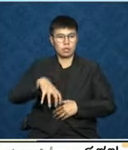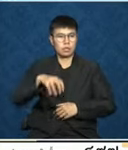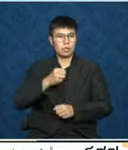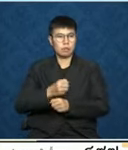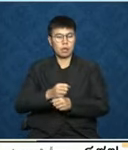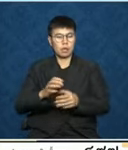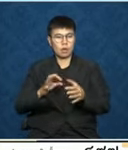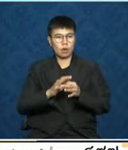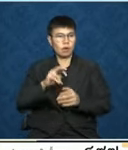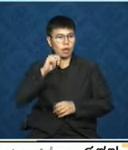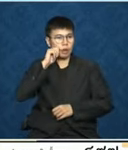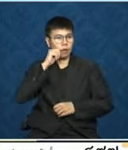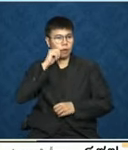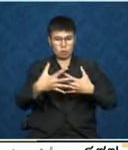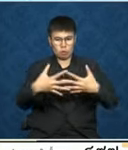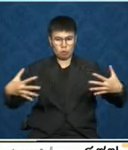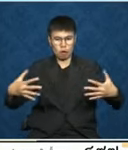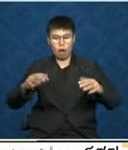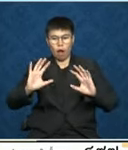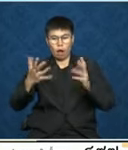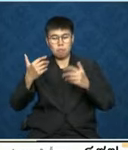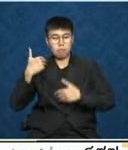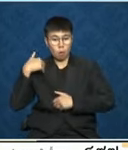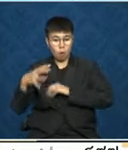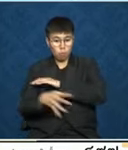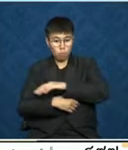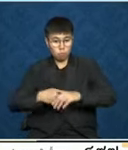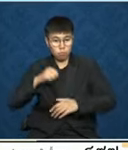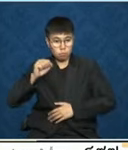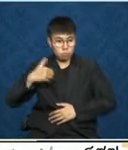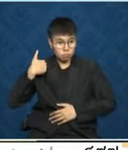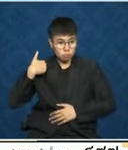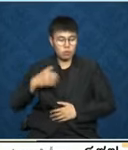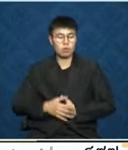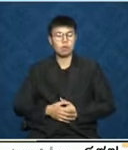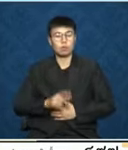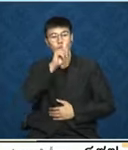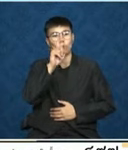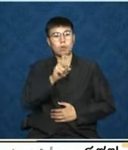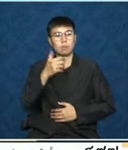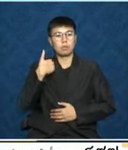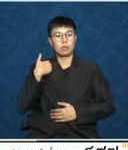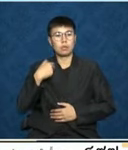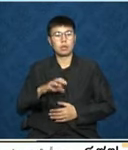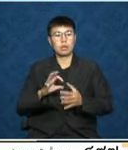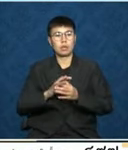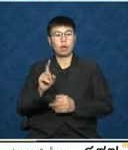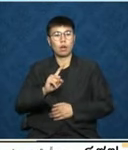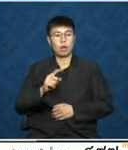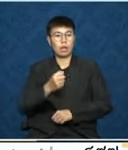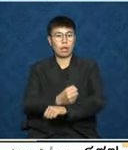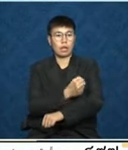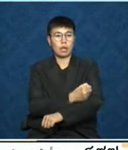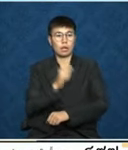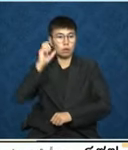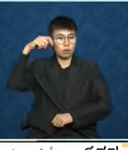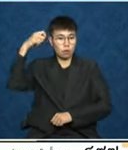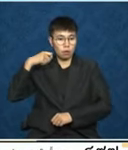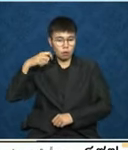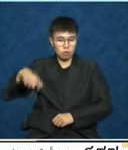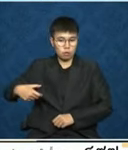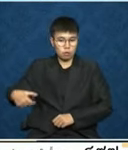ลาวกั้นเนี่ยมันหายหรือมีคนแอบรักขโมยนะครับส่วนเรื่องที่ 3ครับสำคัญที่สุดครับเป็นเรื่องที่เกี่ยวกับแรงงานต่างด้าวนะครับเข้ามาใช้พื้นที่เข้า